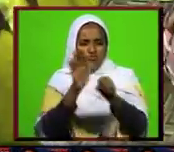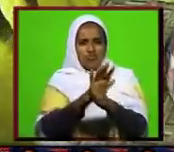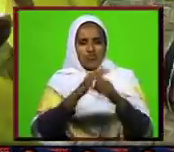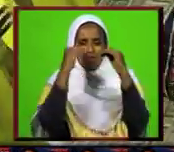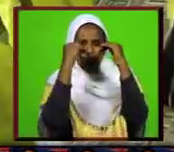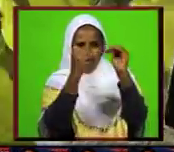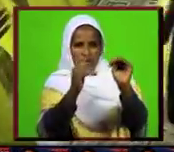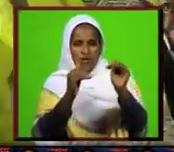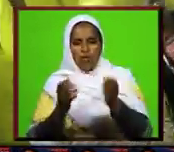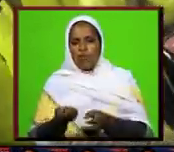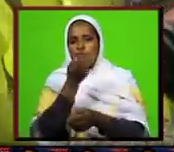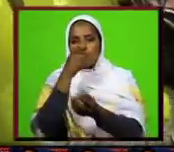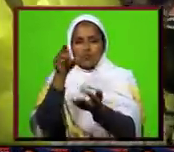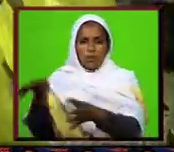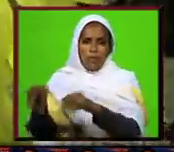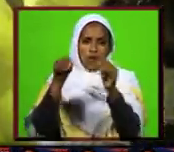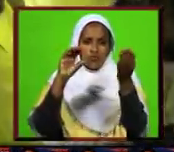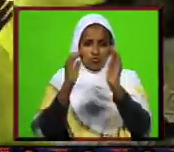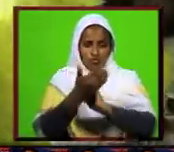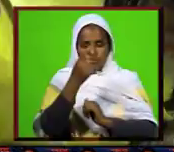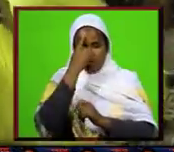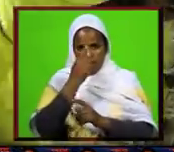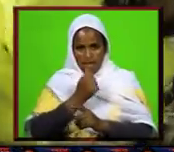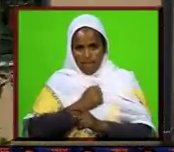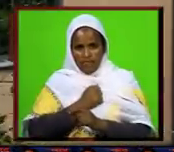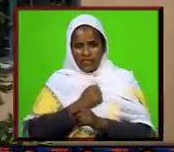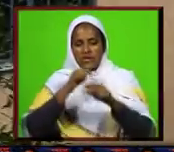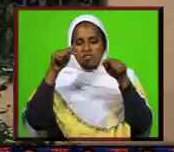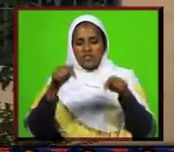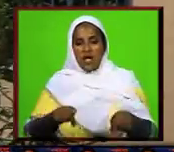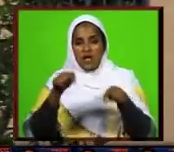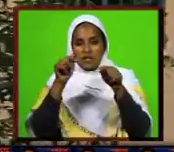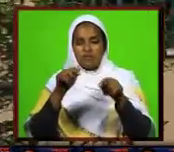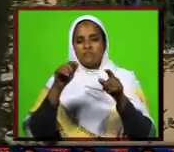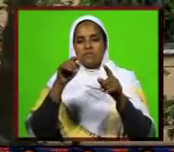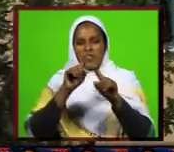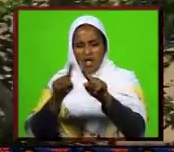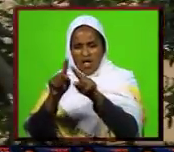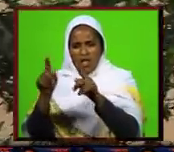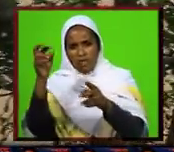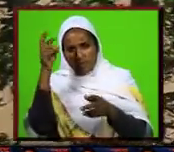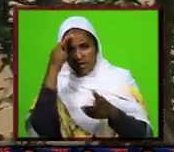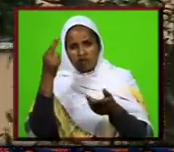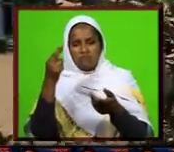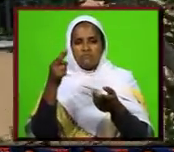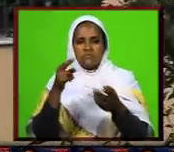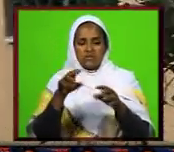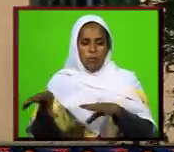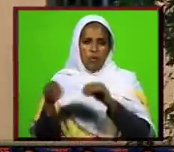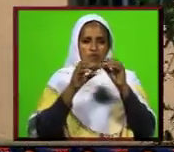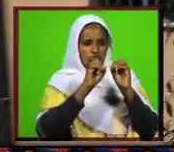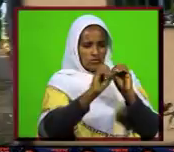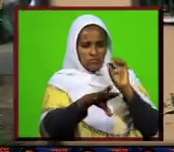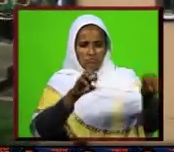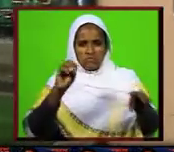አገልግሎት ምሉውነት የሚለካው በአብነት ተማሪዎች መሆኑ ቢታመንም ዛሬ በተለያዩ ምክንያቶች